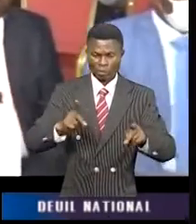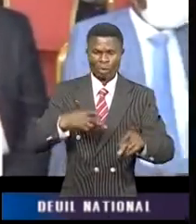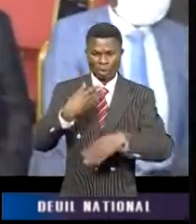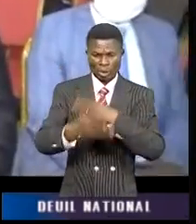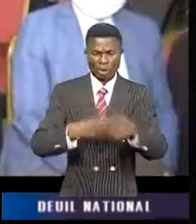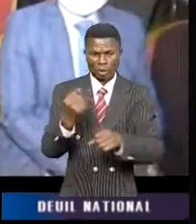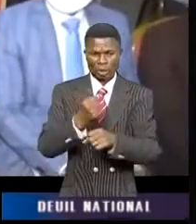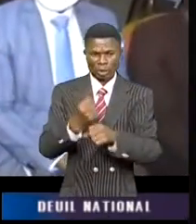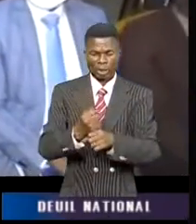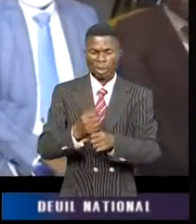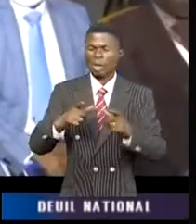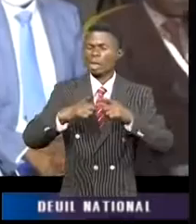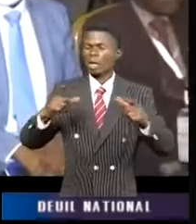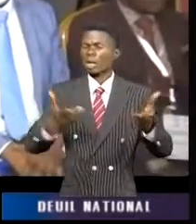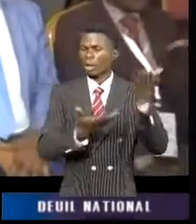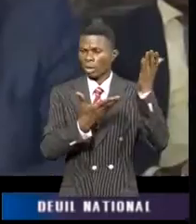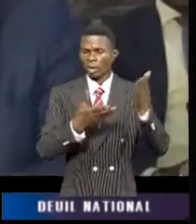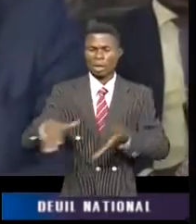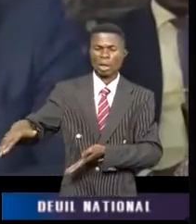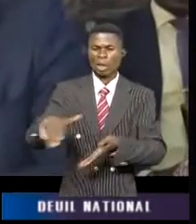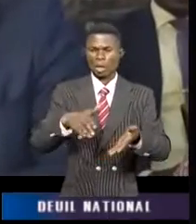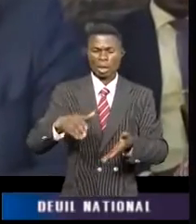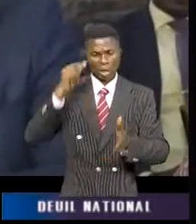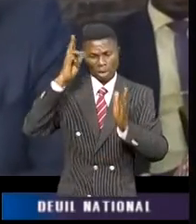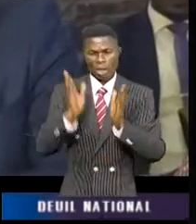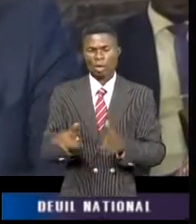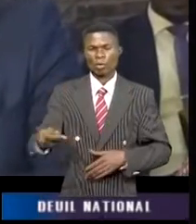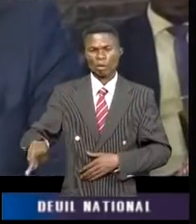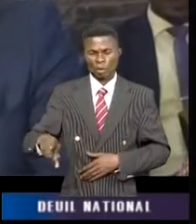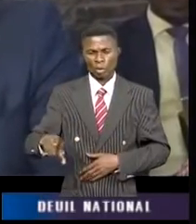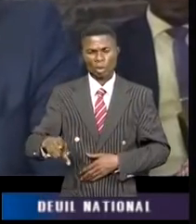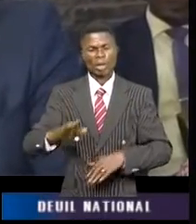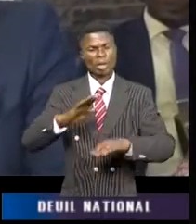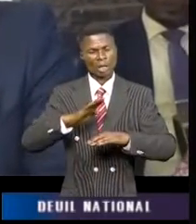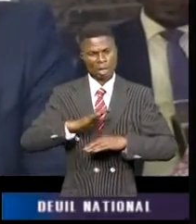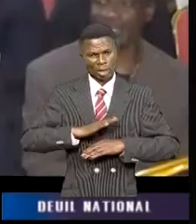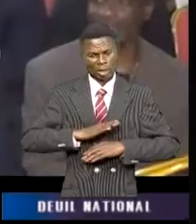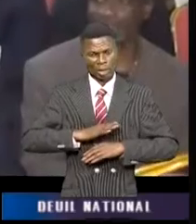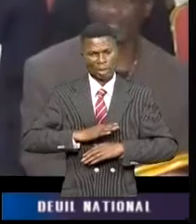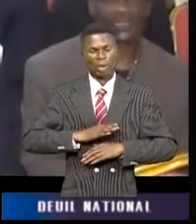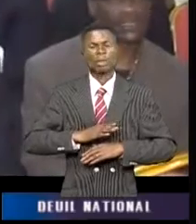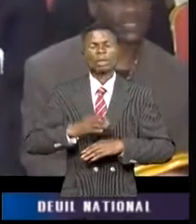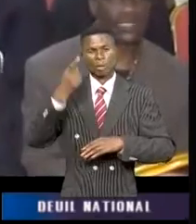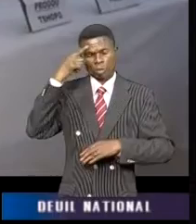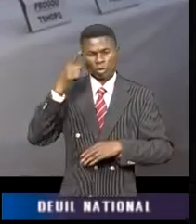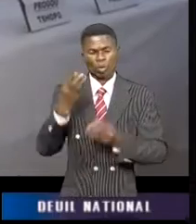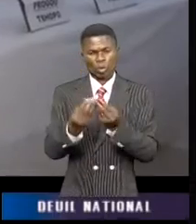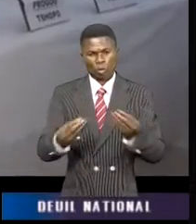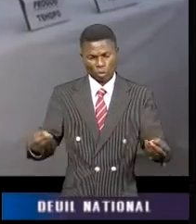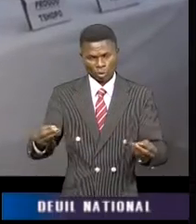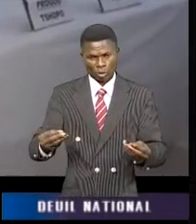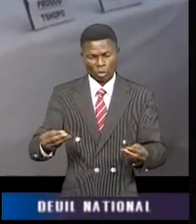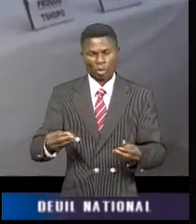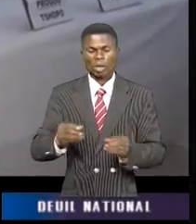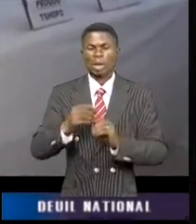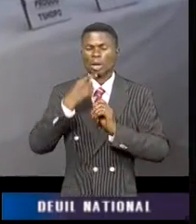de ces travaux de grande importance pour nos routes, le gouverneur de Provence est dit confiant quant à la prise en compte des résolutions. Dans une adresse